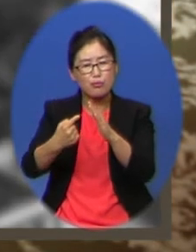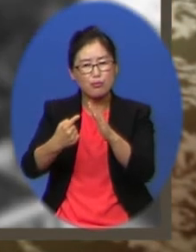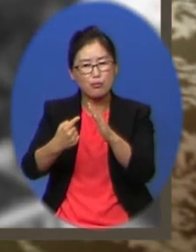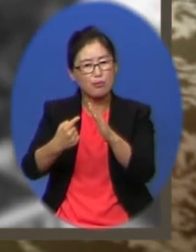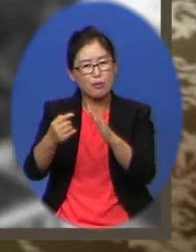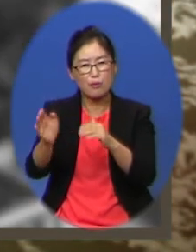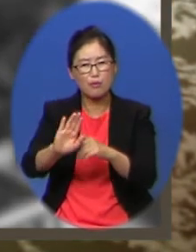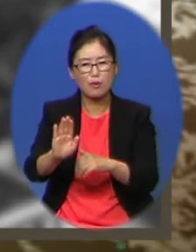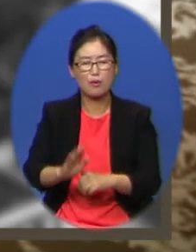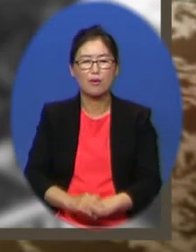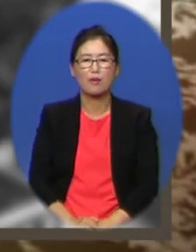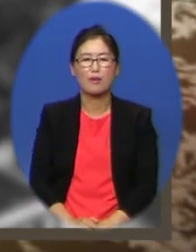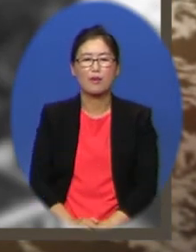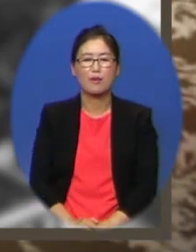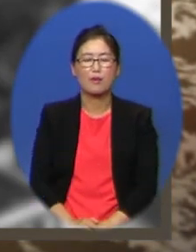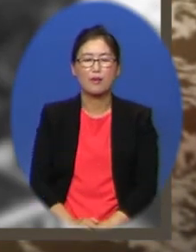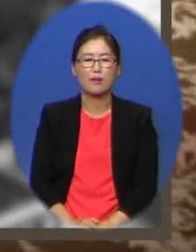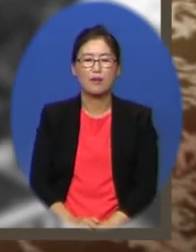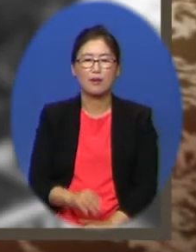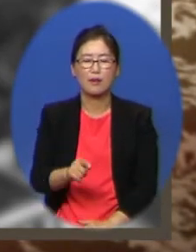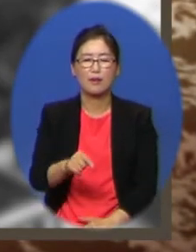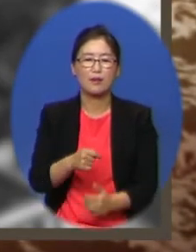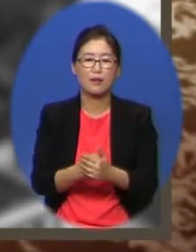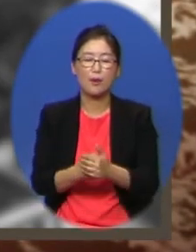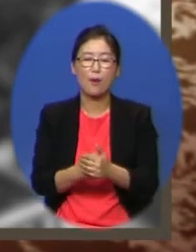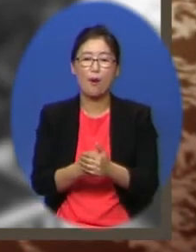사태가 심각해지면서 오랜만에 모이게 된